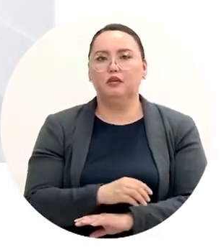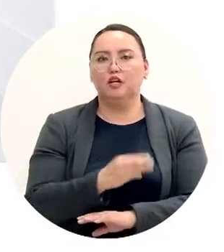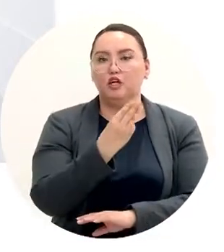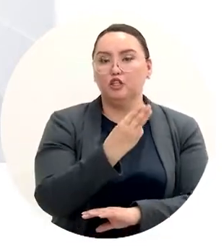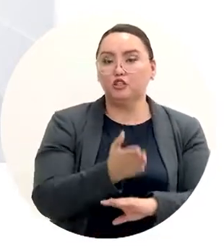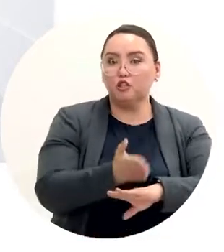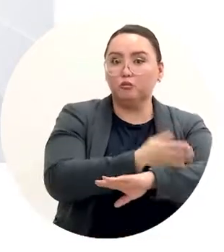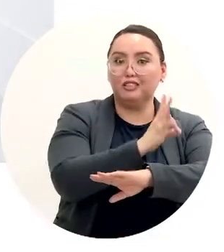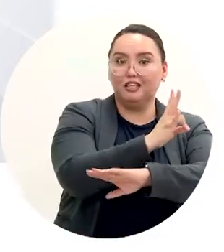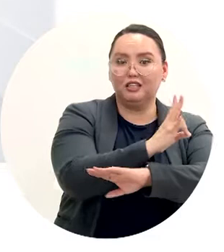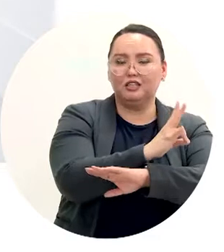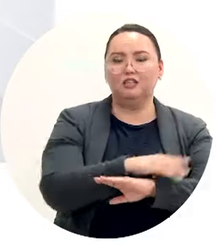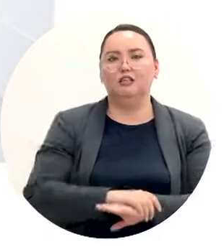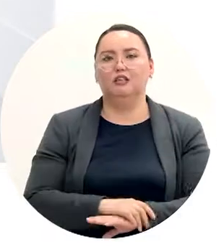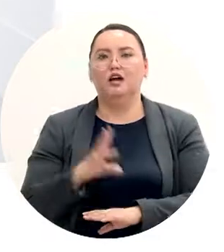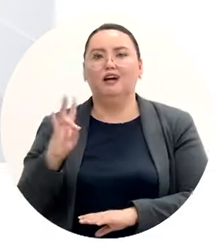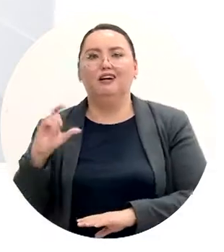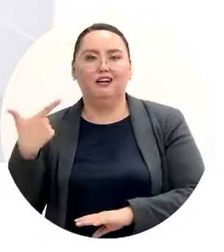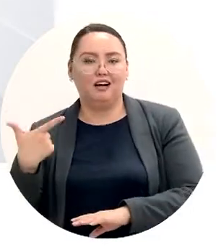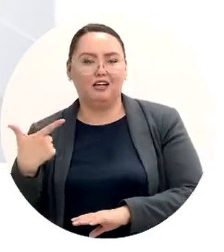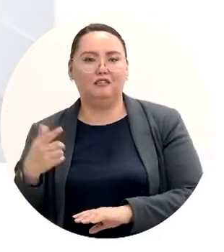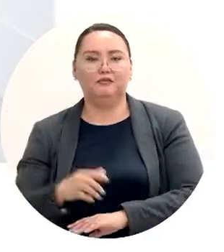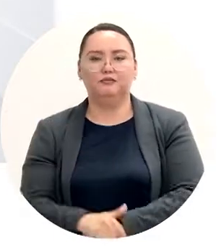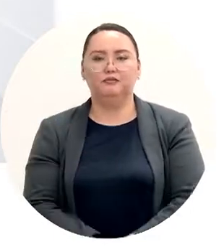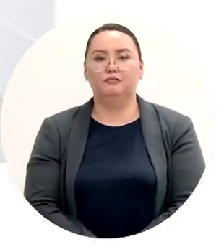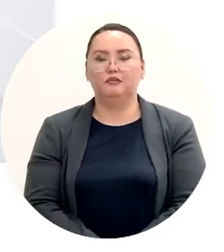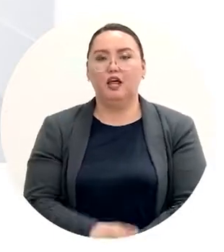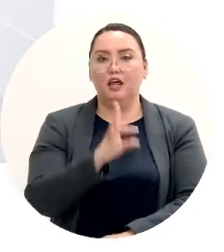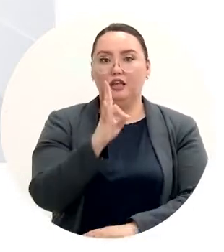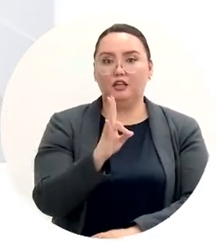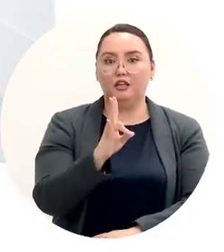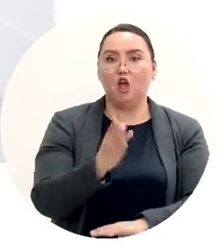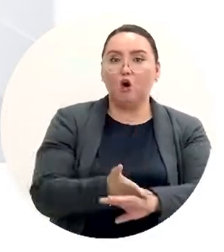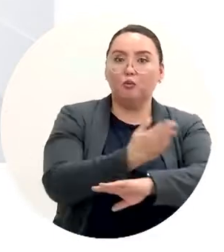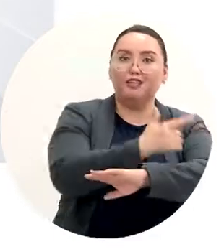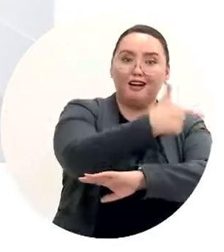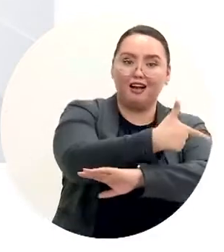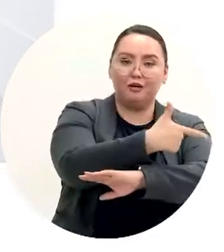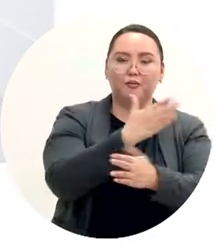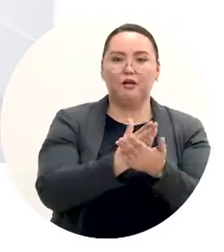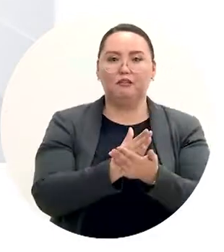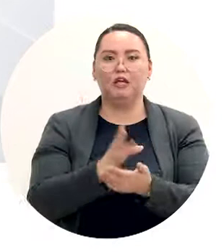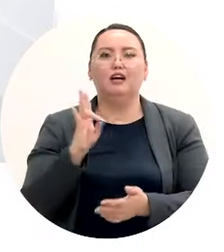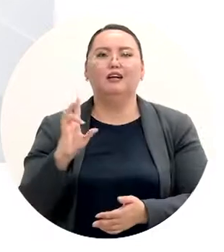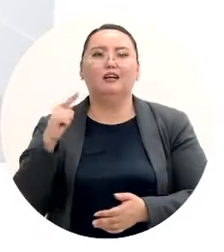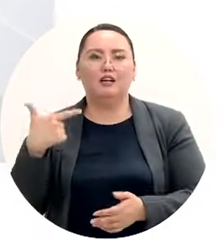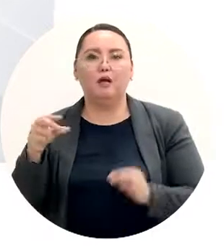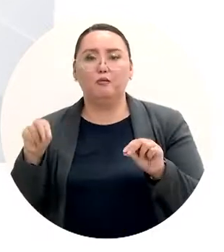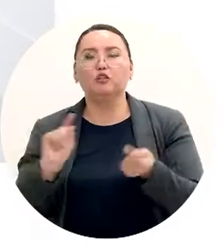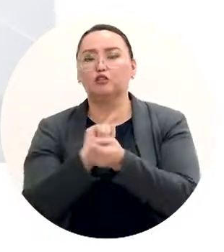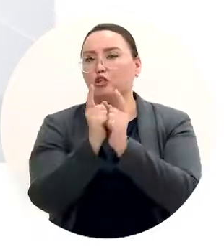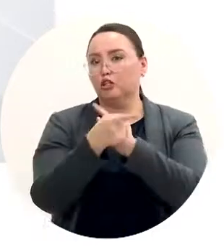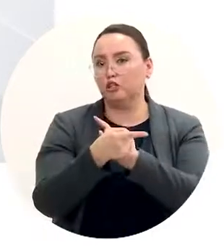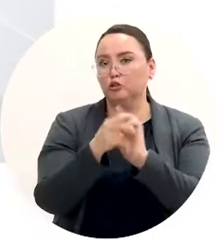тохиолдвол энэ нь инхлэг болдог. Ш-ийн өмнө мөн энэ үсэг тохиолдвол энэ нь инхлэг болдог. Эний өмнө г